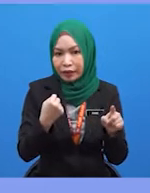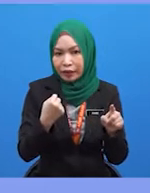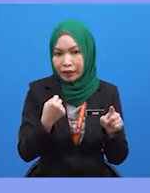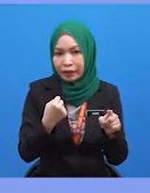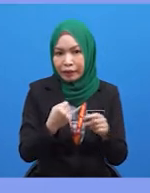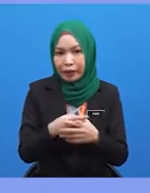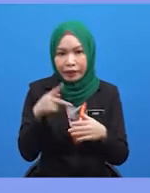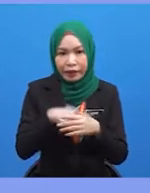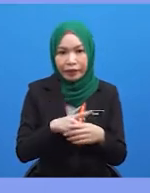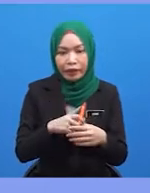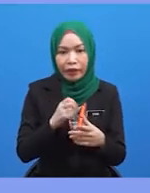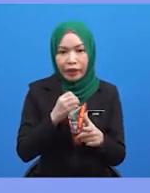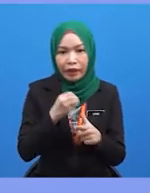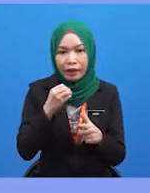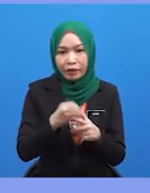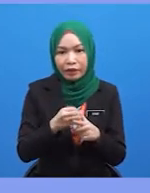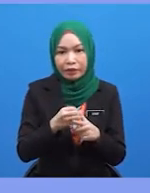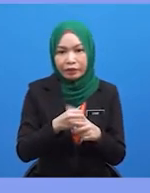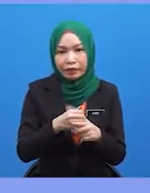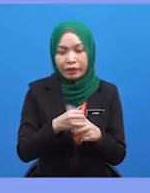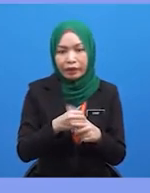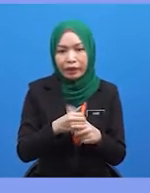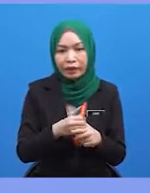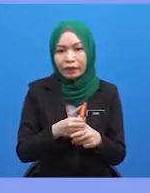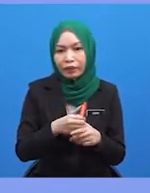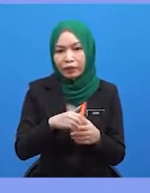daripada ditiru atau dicetak.